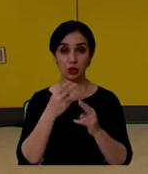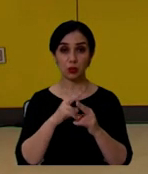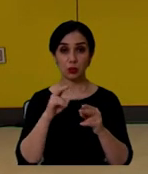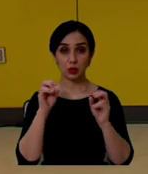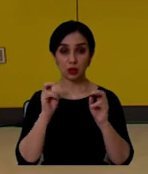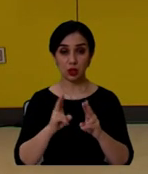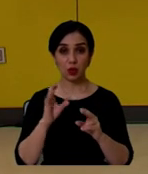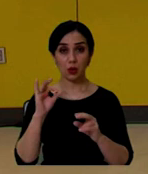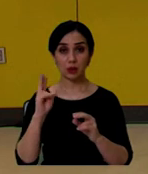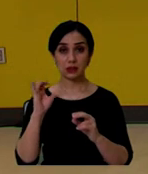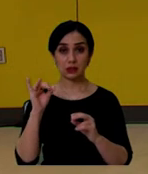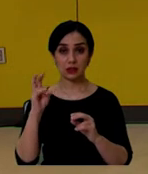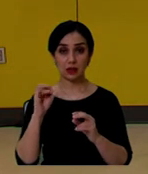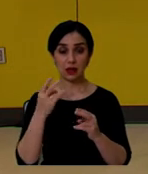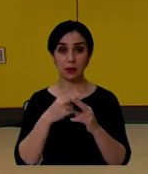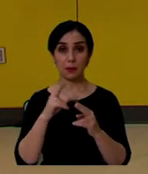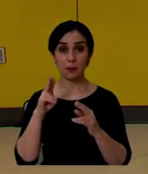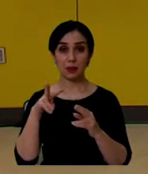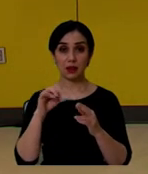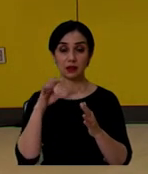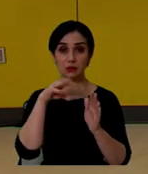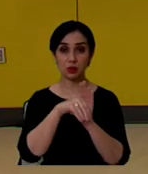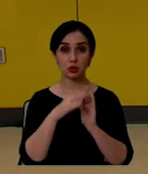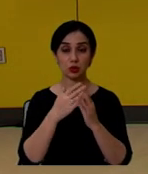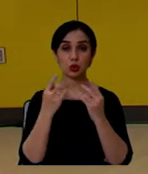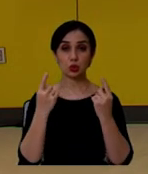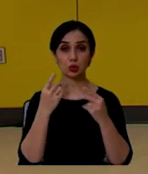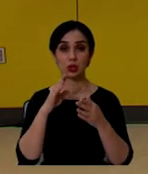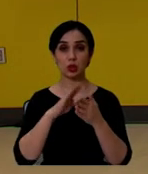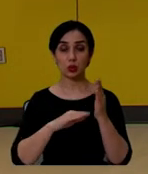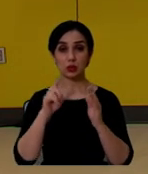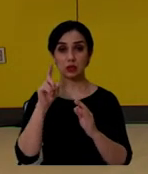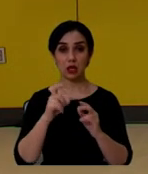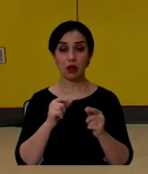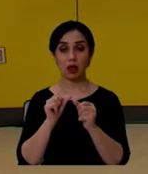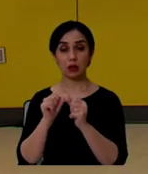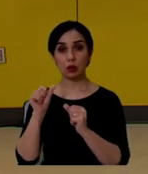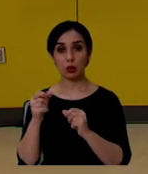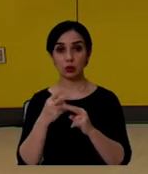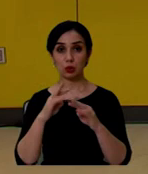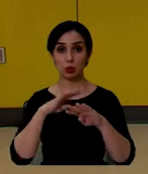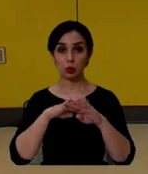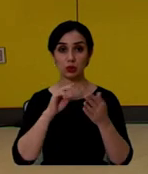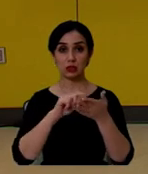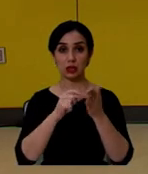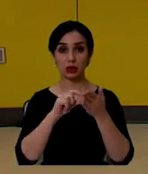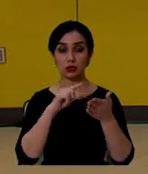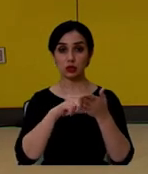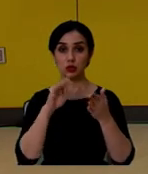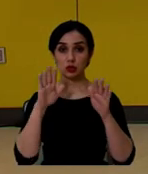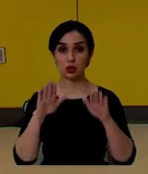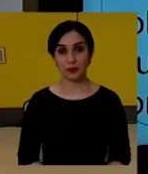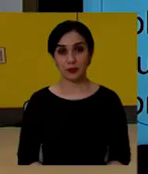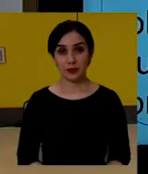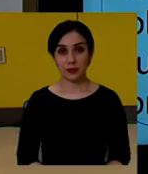oqsillar plazmada joylashgan bo'lsa, yuksak umurtqasizlarda esa alohida hujayralarda joylashgan bo'ladi.